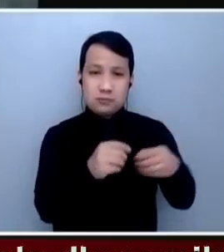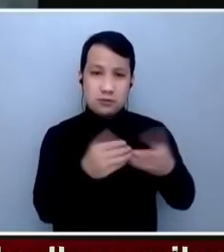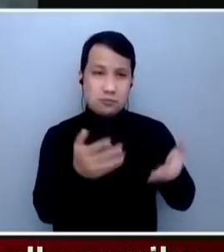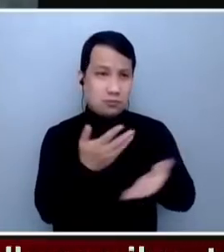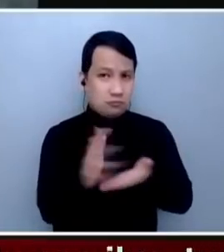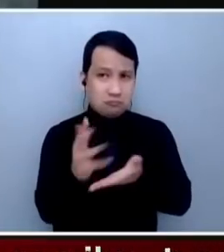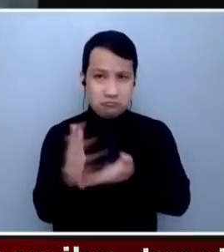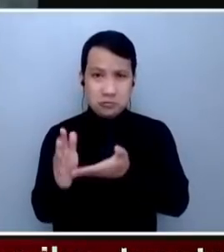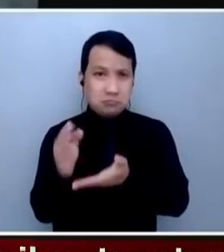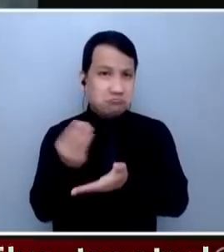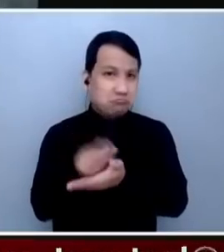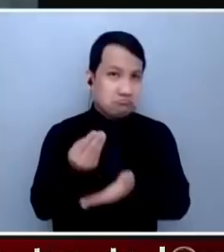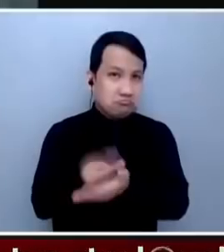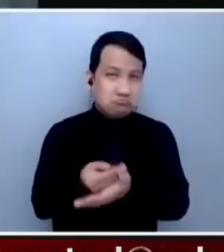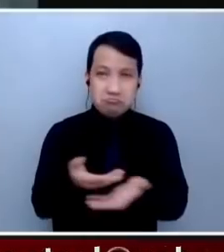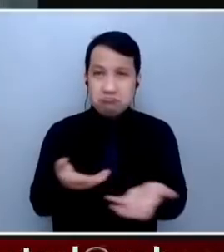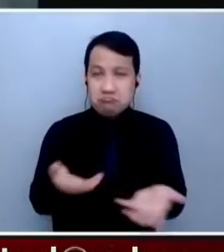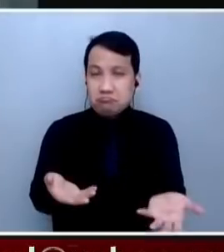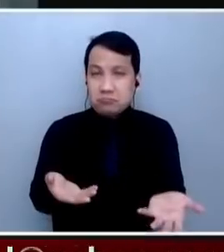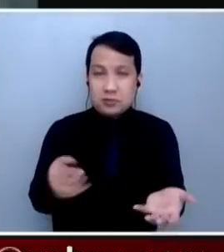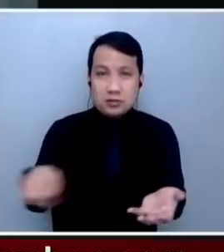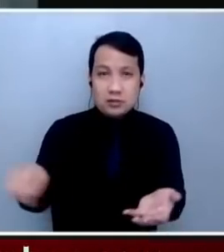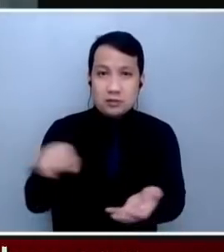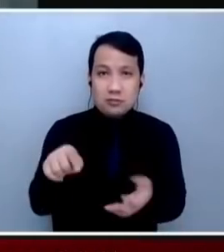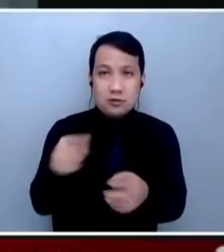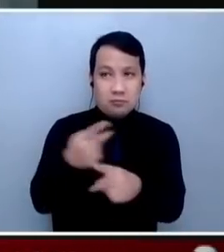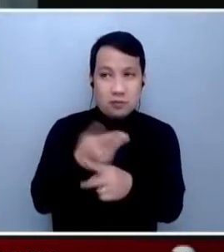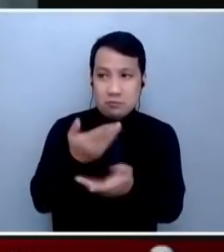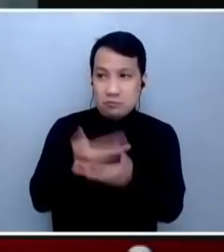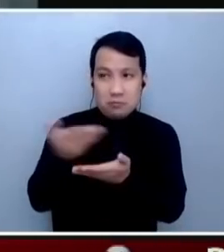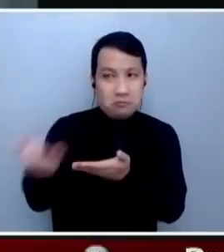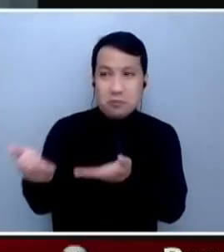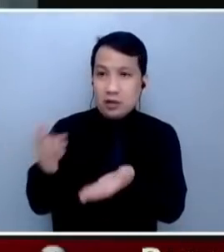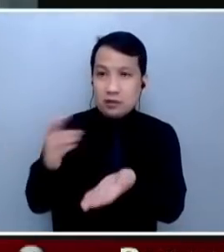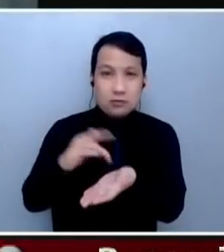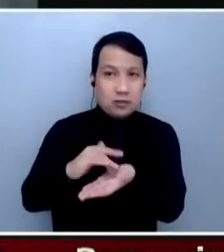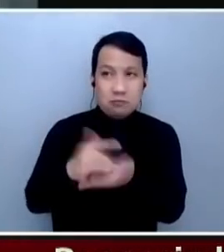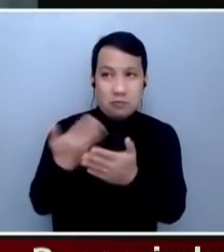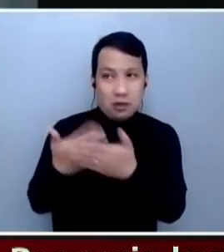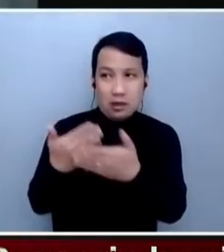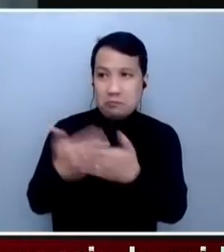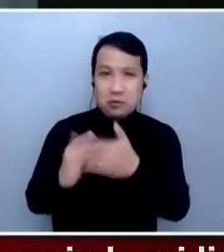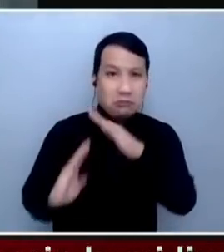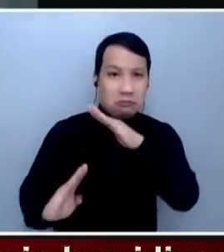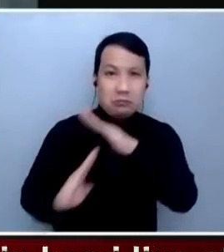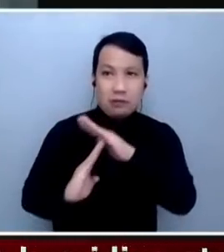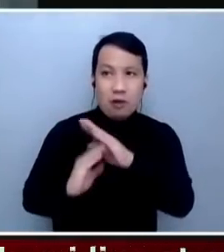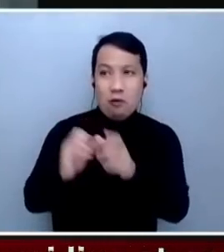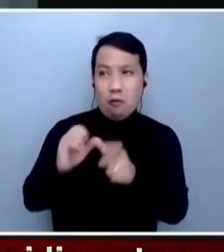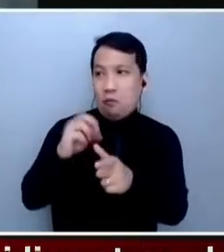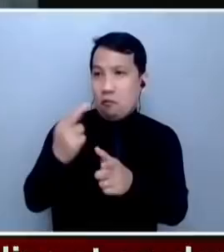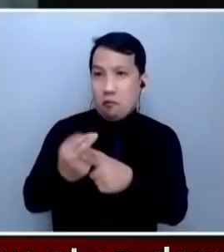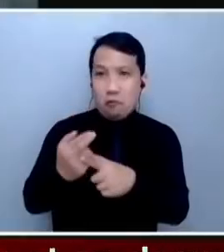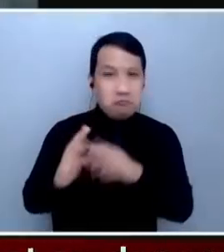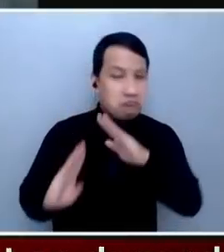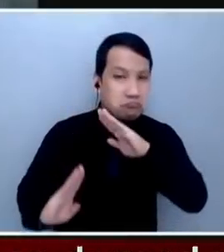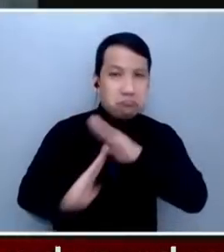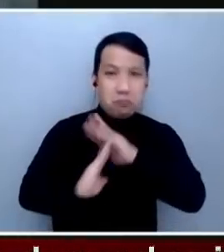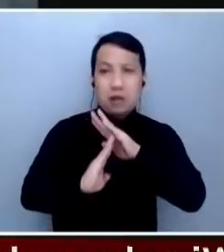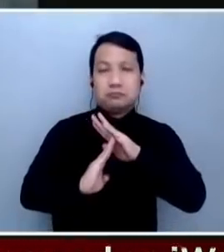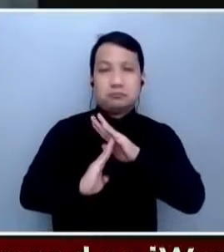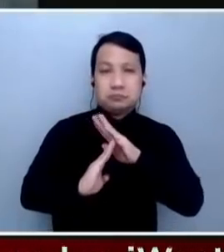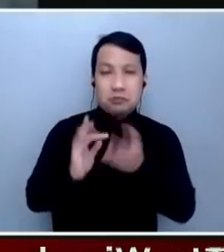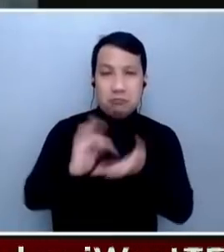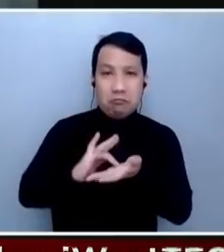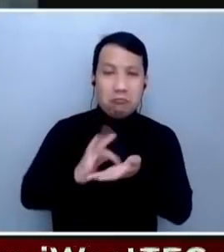money for the procurement of nearly expired or expired drugs or expiring